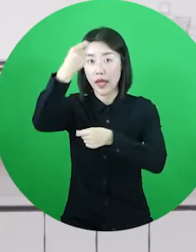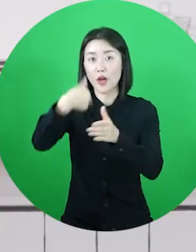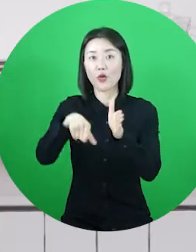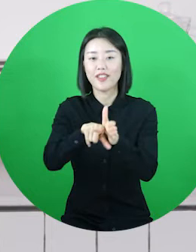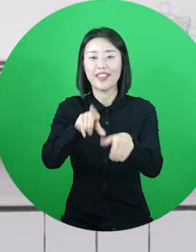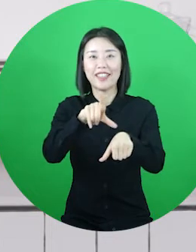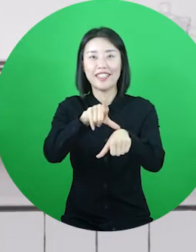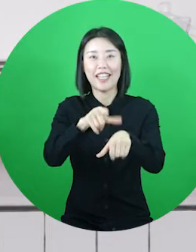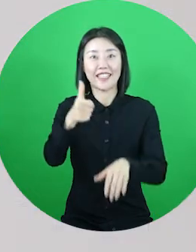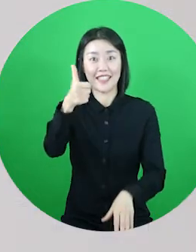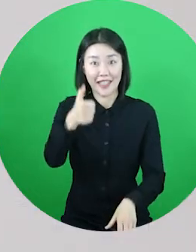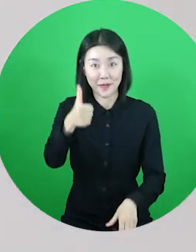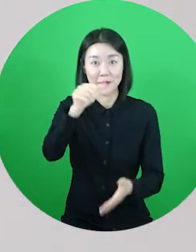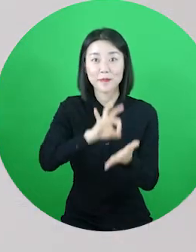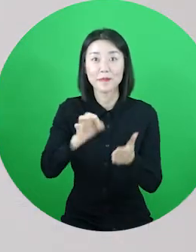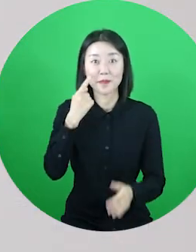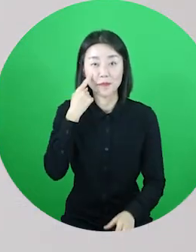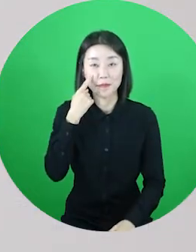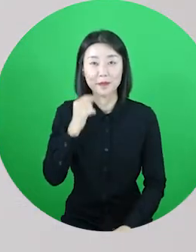타이머를 사용하겠습니다.